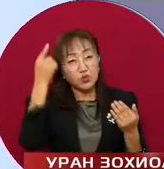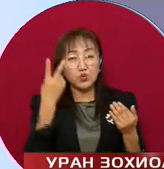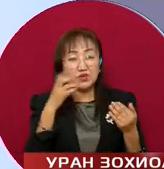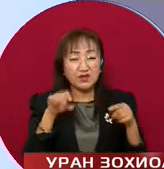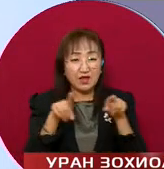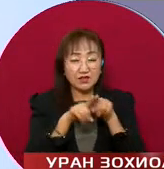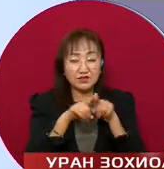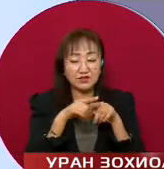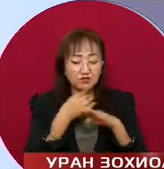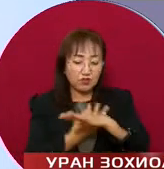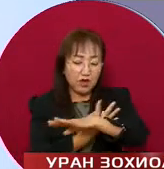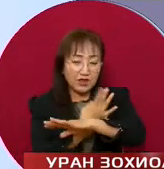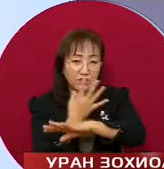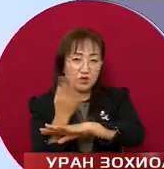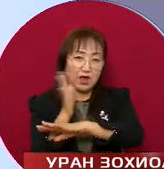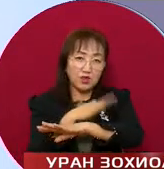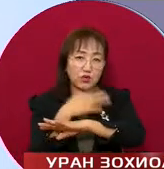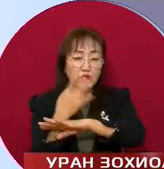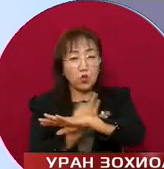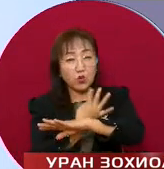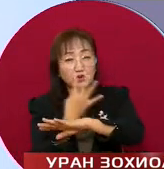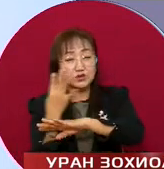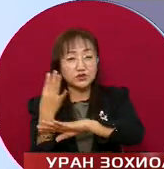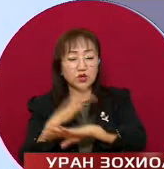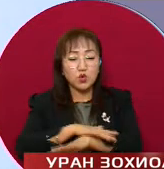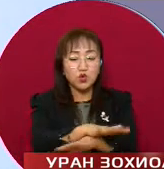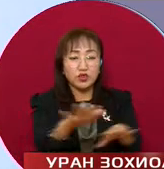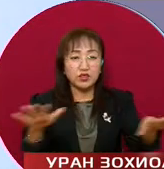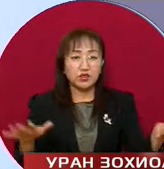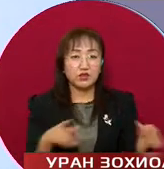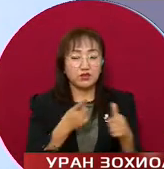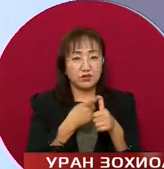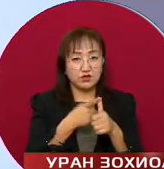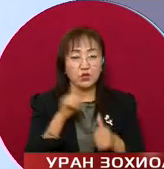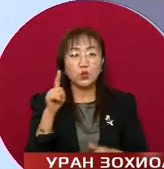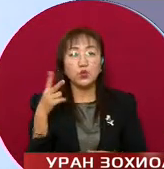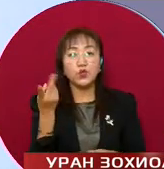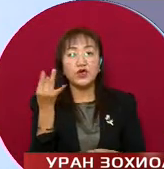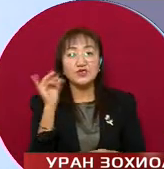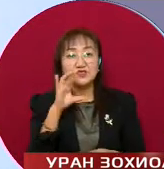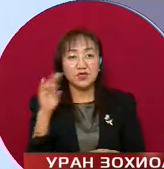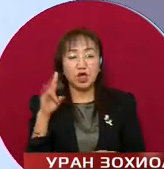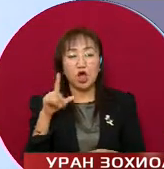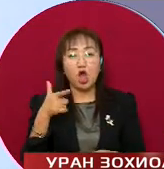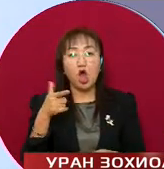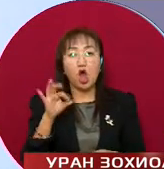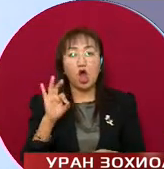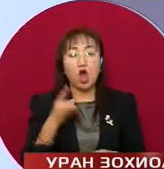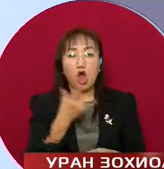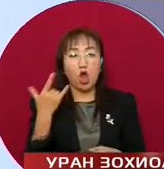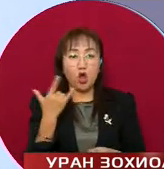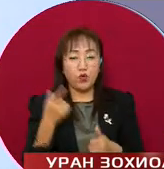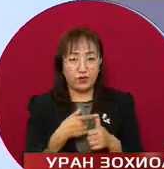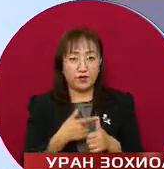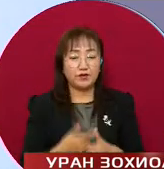зөөлөн хургалж, халиурын ургасан бяцхан хөндийг хөөсийн говь. Биднийг баг байхад манаах гэдэг